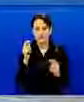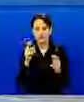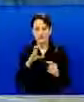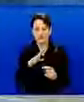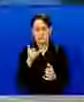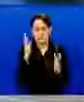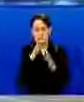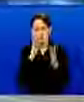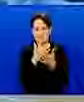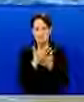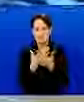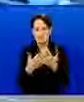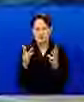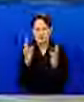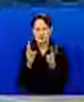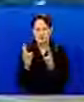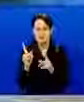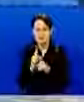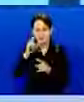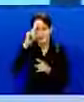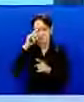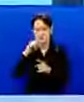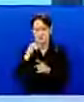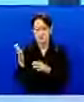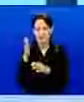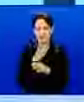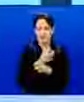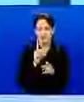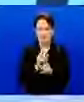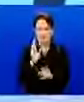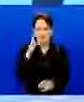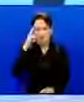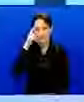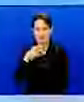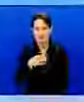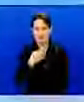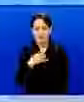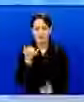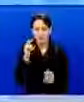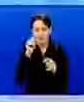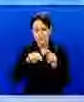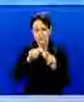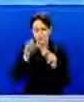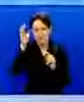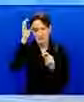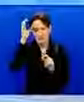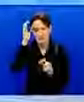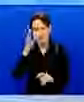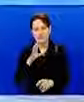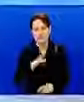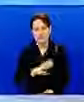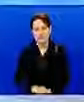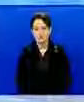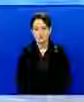құбылыстар. Мұның залалы Қазақстанға да тиюі мүмкін дейді тылсым дүниенің ерекше тұстарын зерттеп зерделеуші ғалым Мұсатілә Тоханов. Төребек